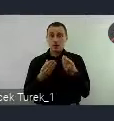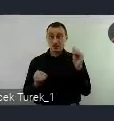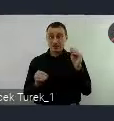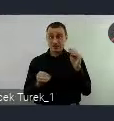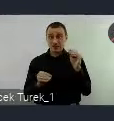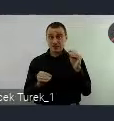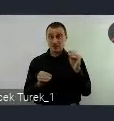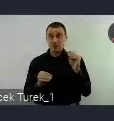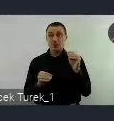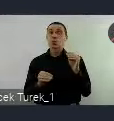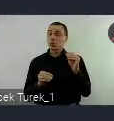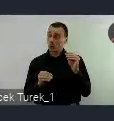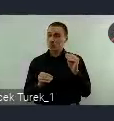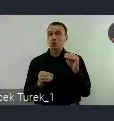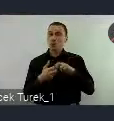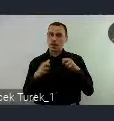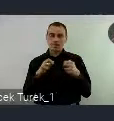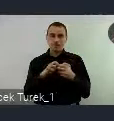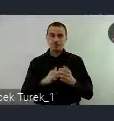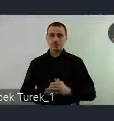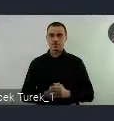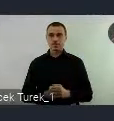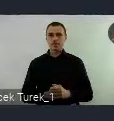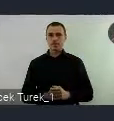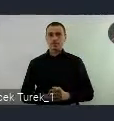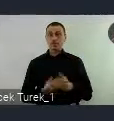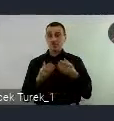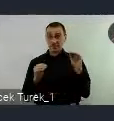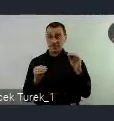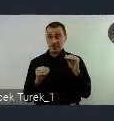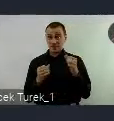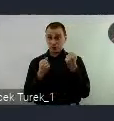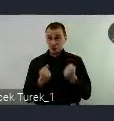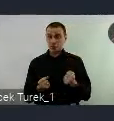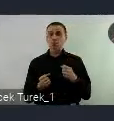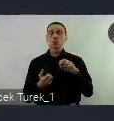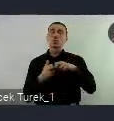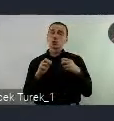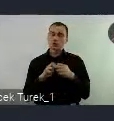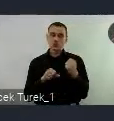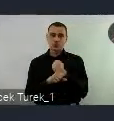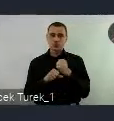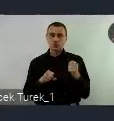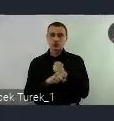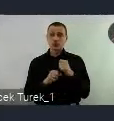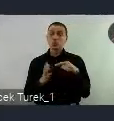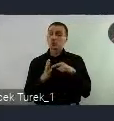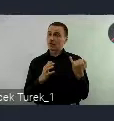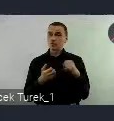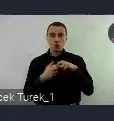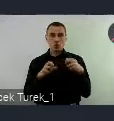użyć więcej niż trzech kilogramów to się pojawia problem im więcej tym oczywiście gorzej jest to bardzo cię bardzo częsty i bardzo poważny problem